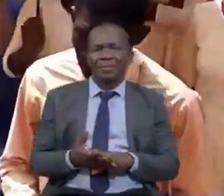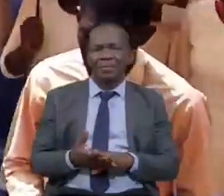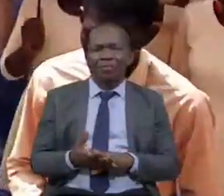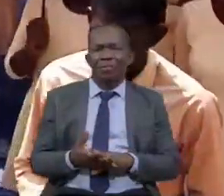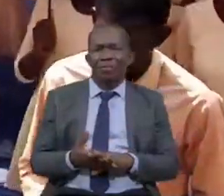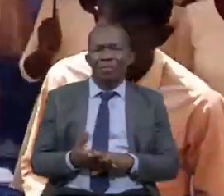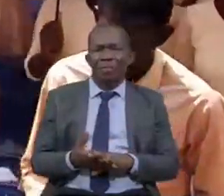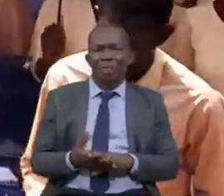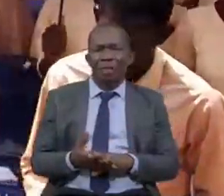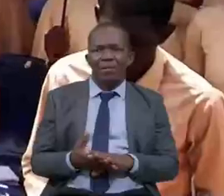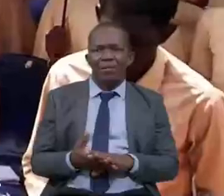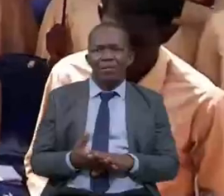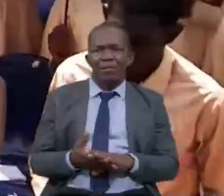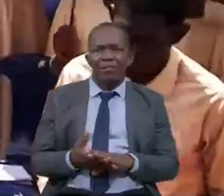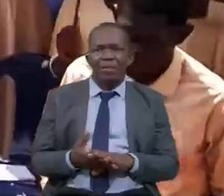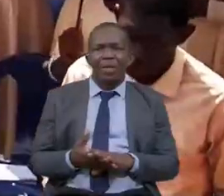Il a la capacité.